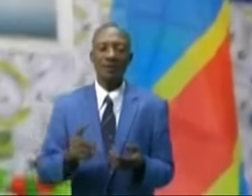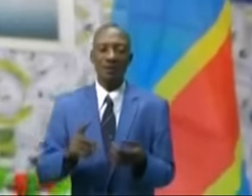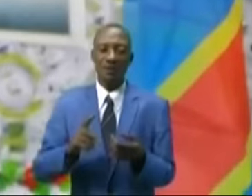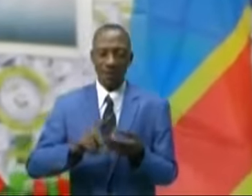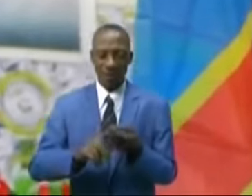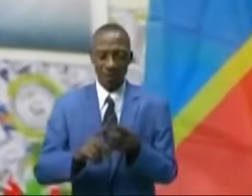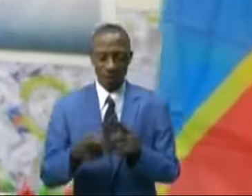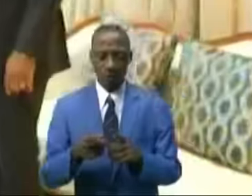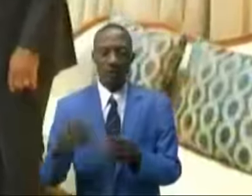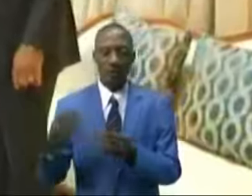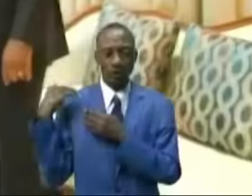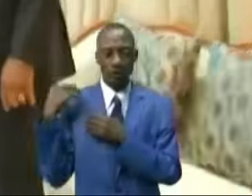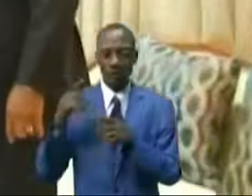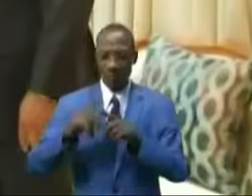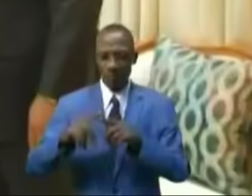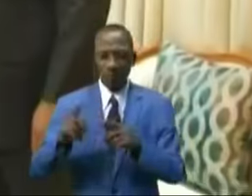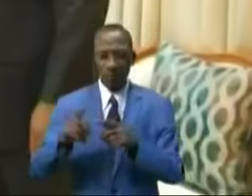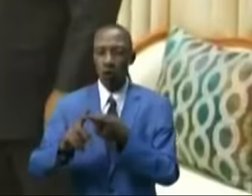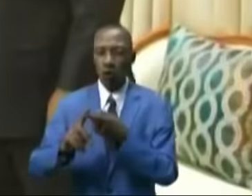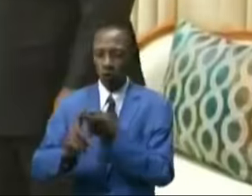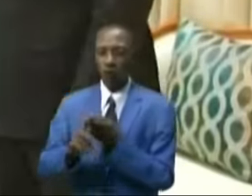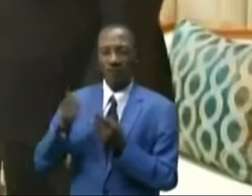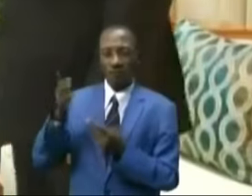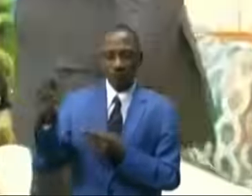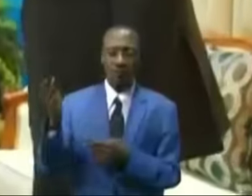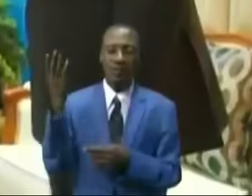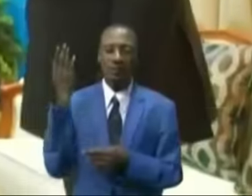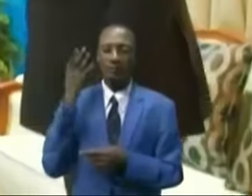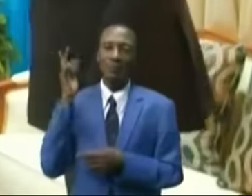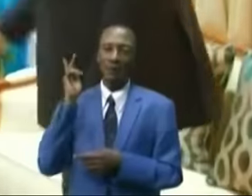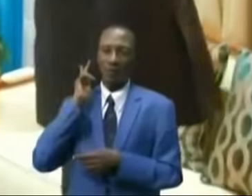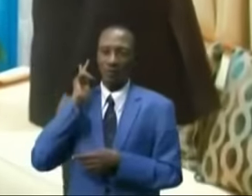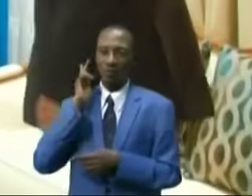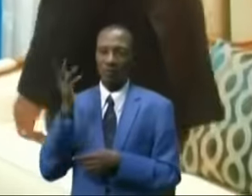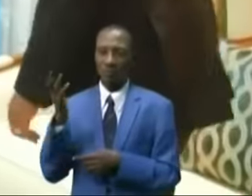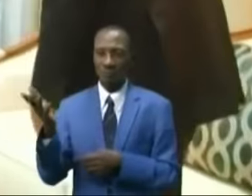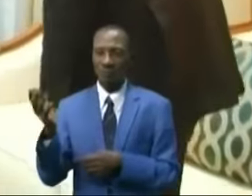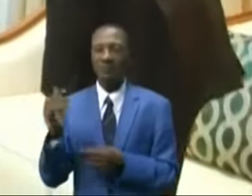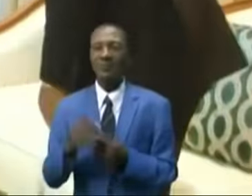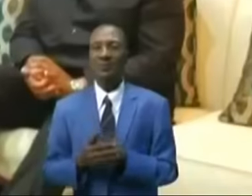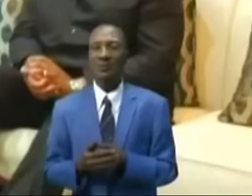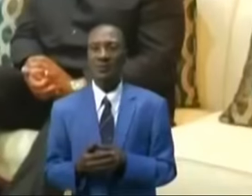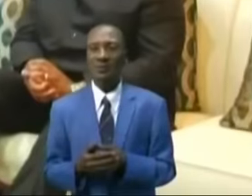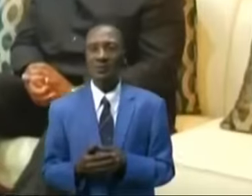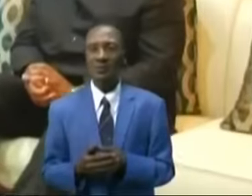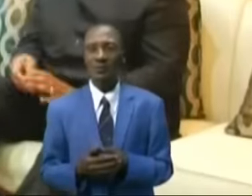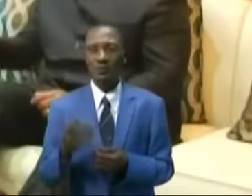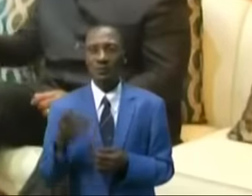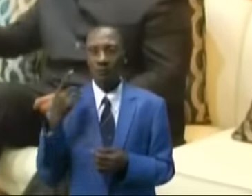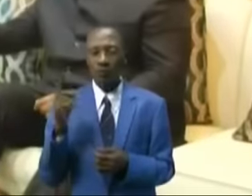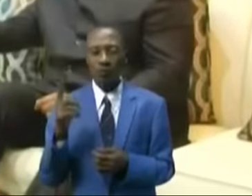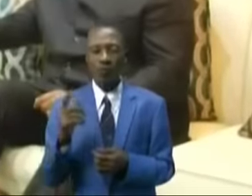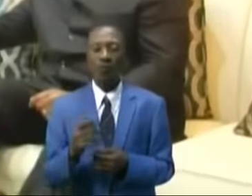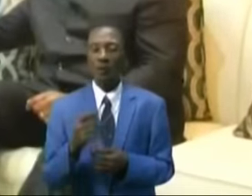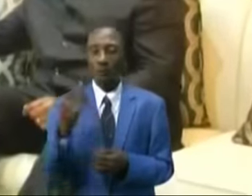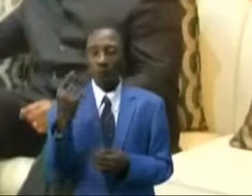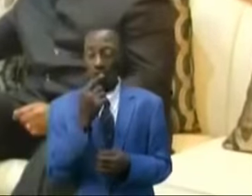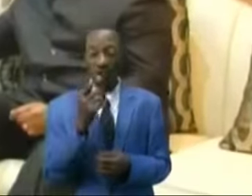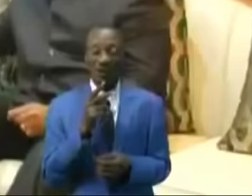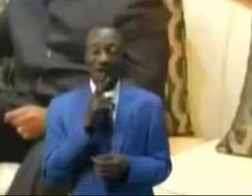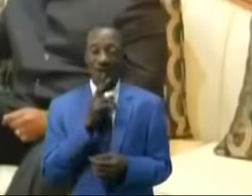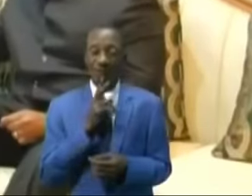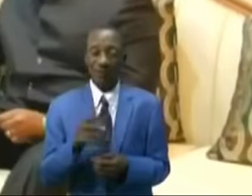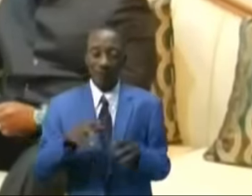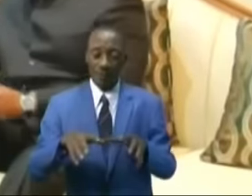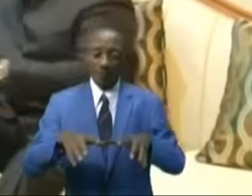Félix Tshisekedi, en lui confiant d'abord la charge de l'informateur pour dégager la vraie majorité au sein de l'Union sacrée de